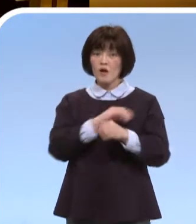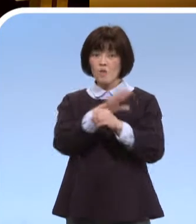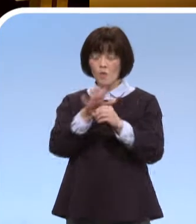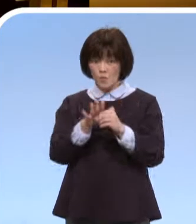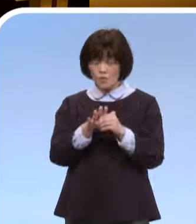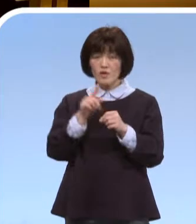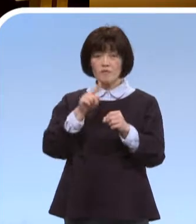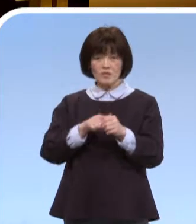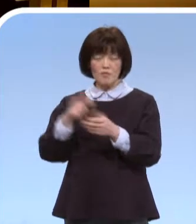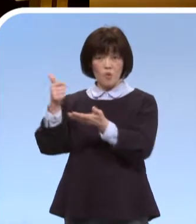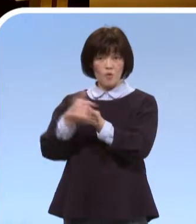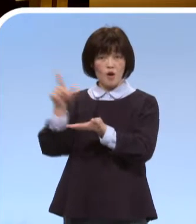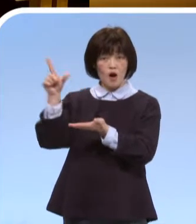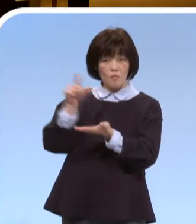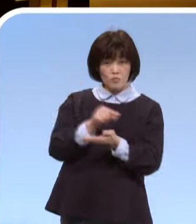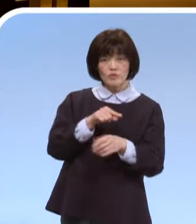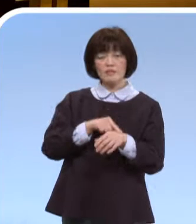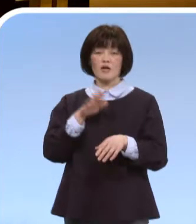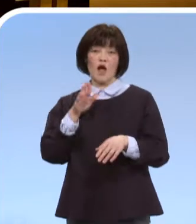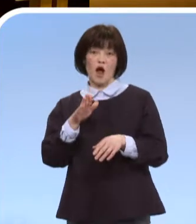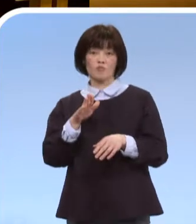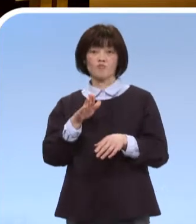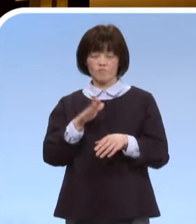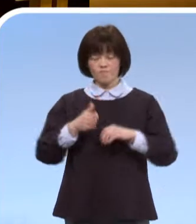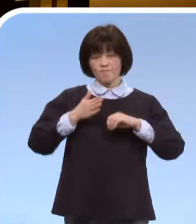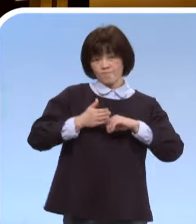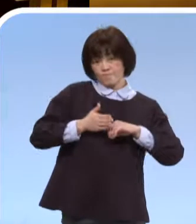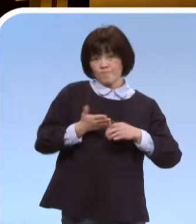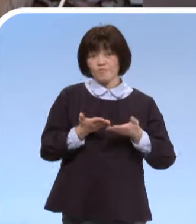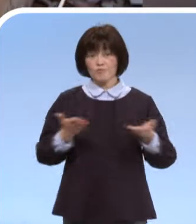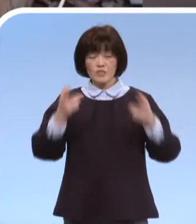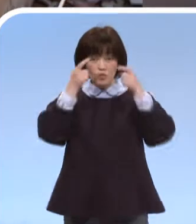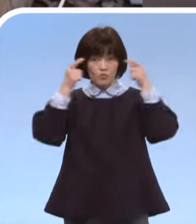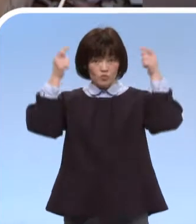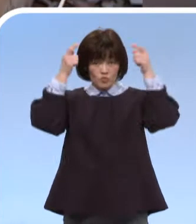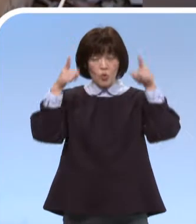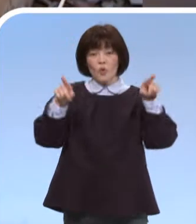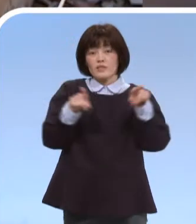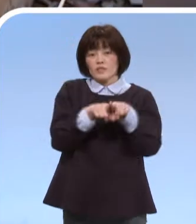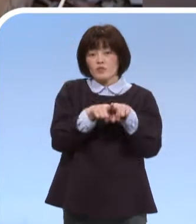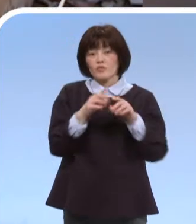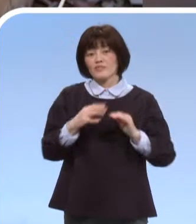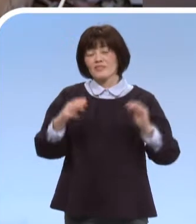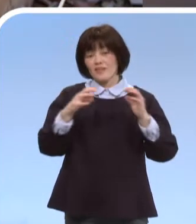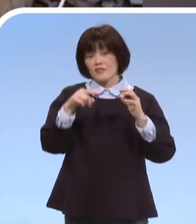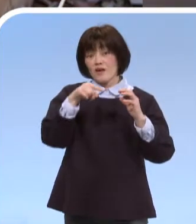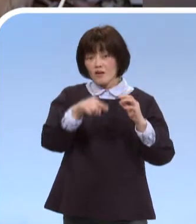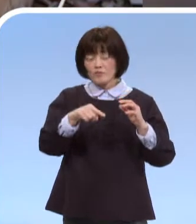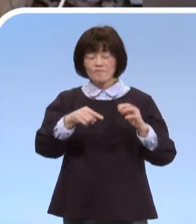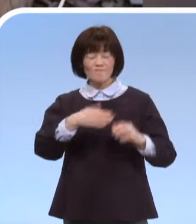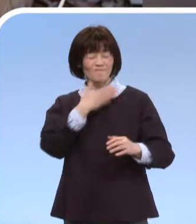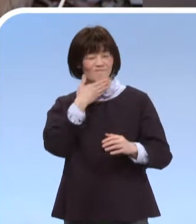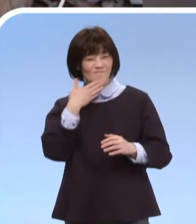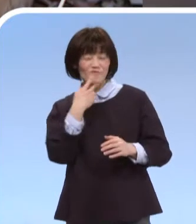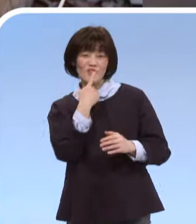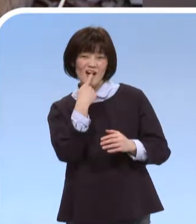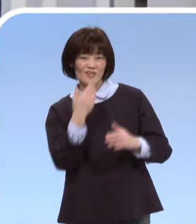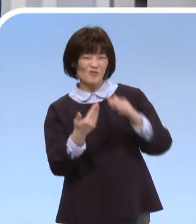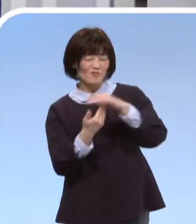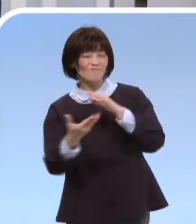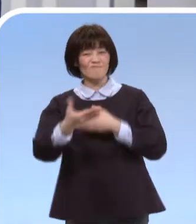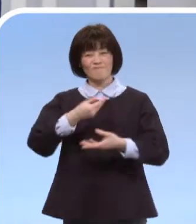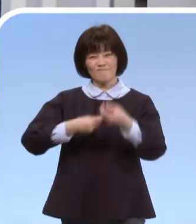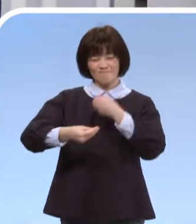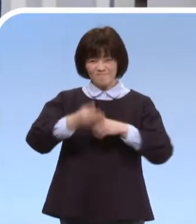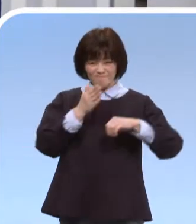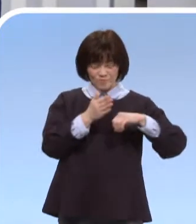禍で時間ができたミシュラン三つ星レストランのシェフとコラボをして野菜が持つ素材の力を最大限に引き出